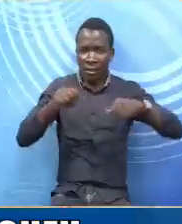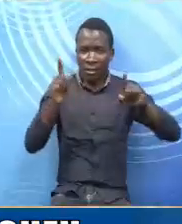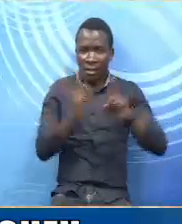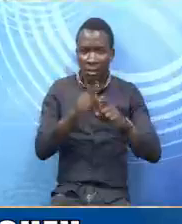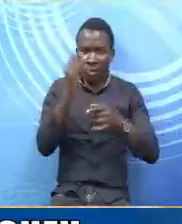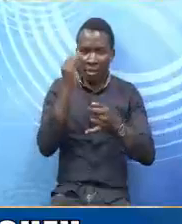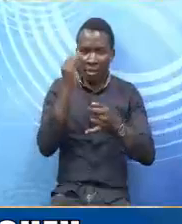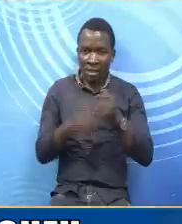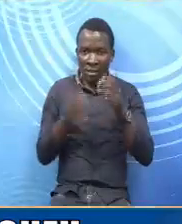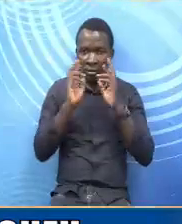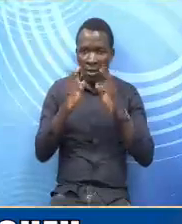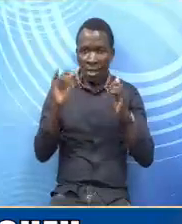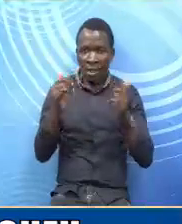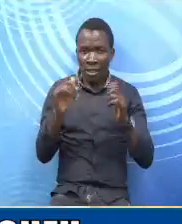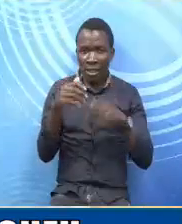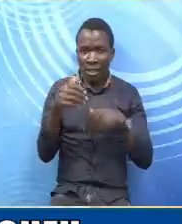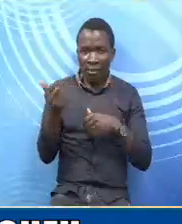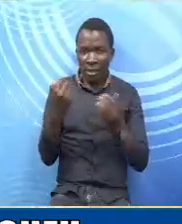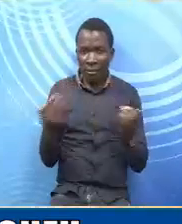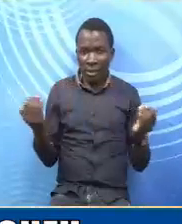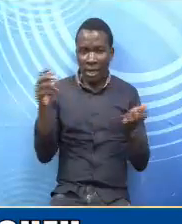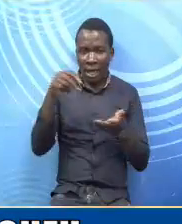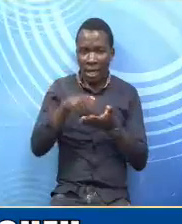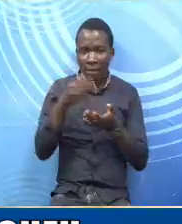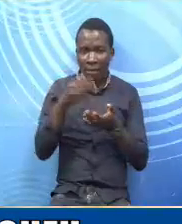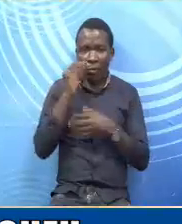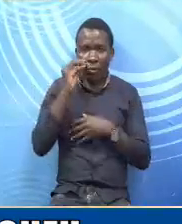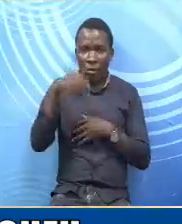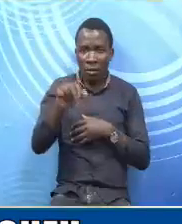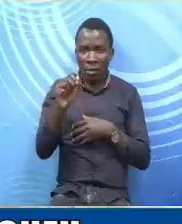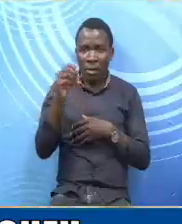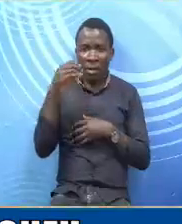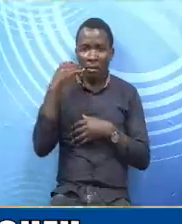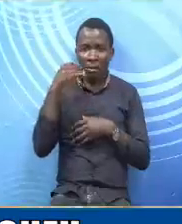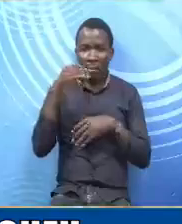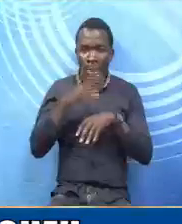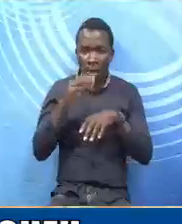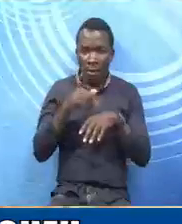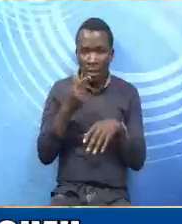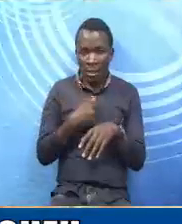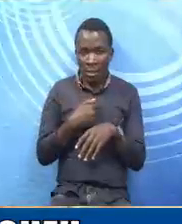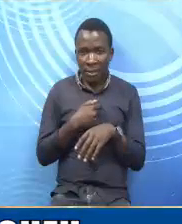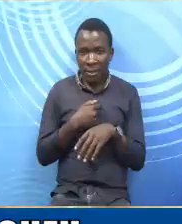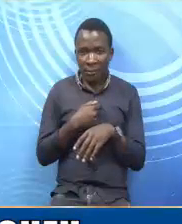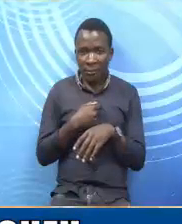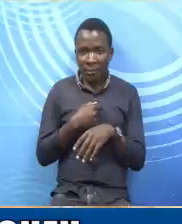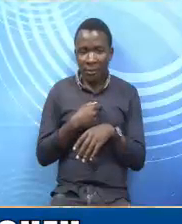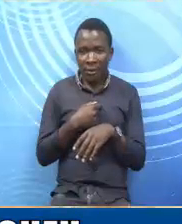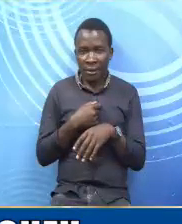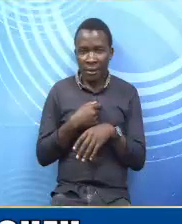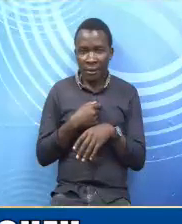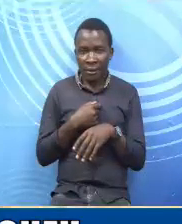nsanga arimo akina n'abandi bana ahagaze iwabo ahita amamagara ahagaze mu muryango ariko namusambanyije ko